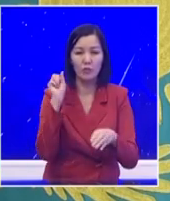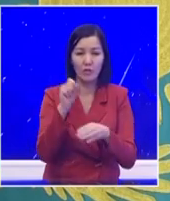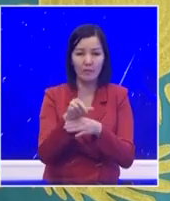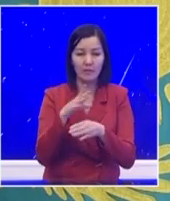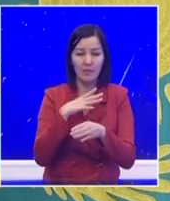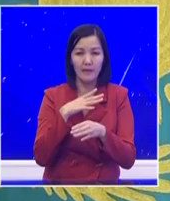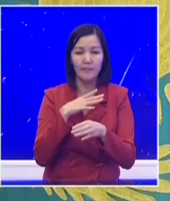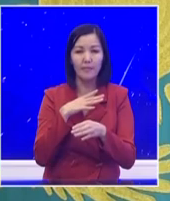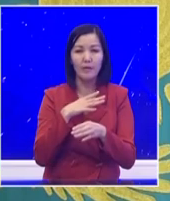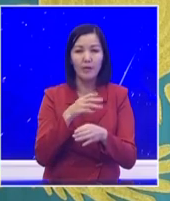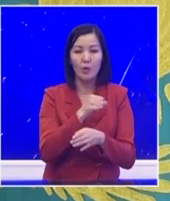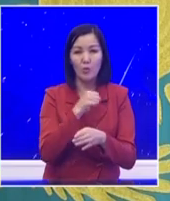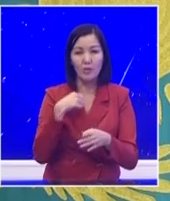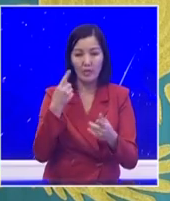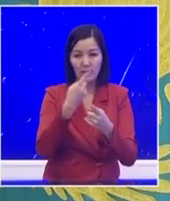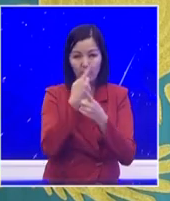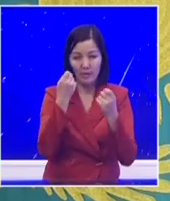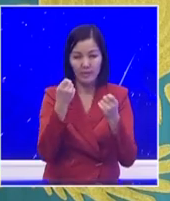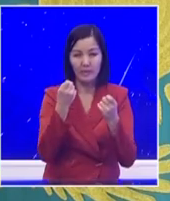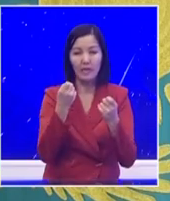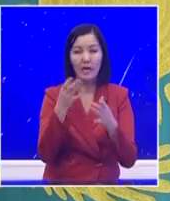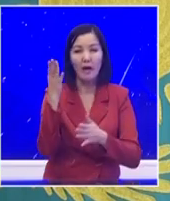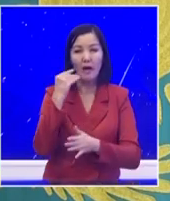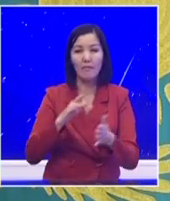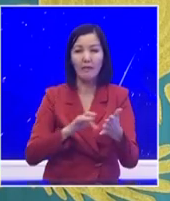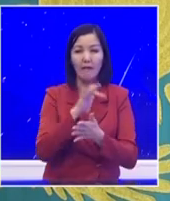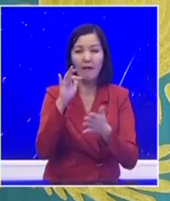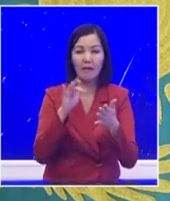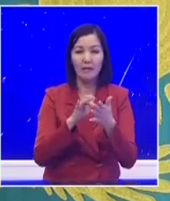тапсырды. Өздеріңіз білесіздер, Алматы қаласында